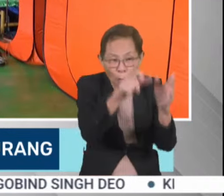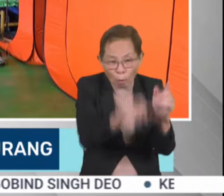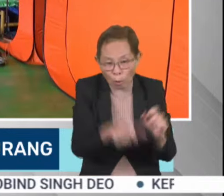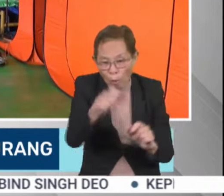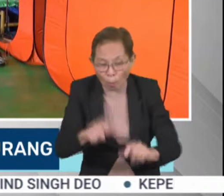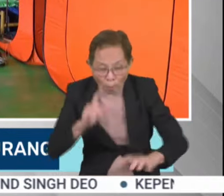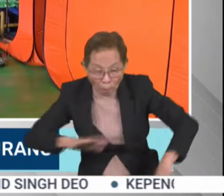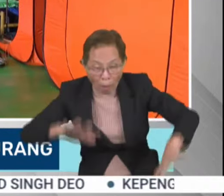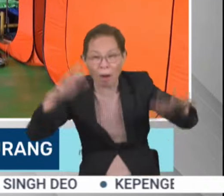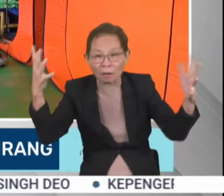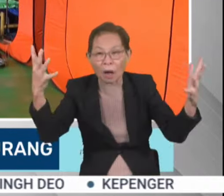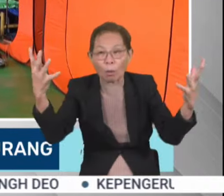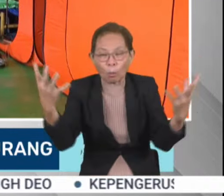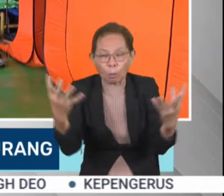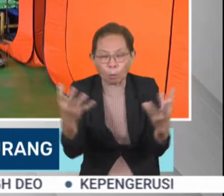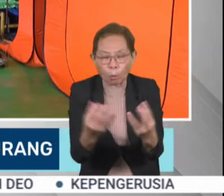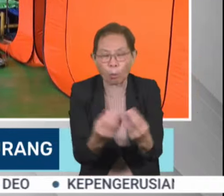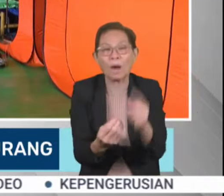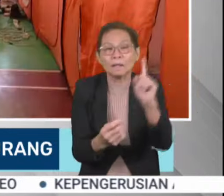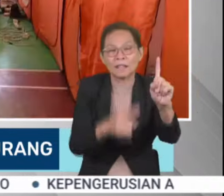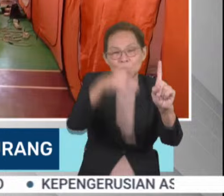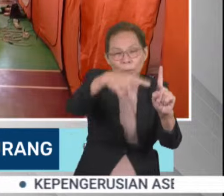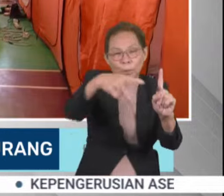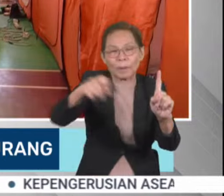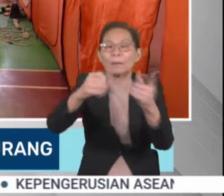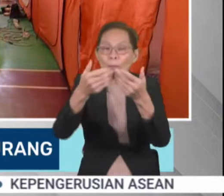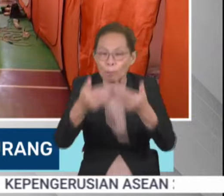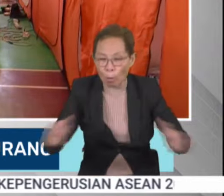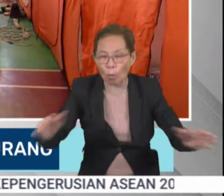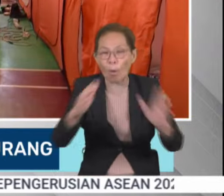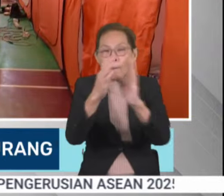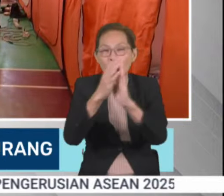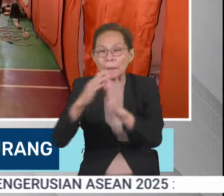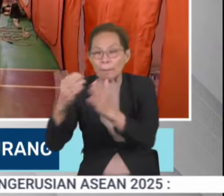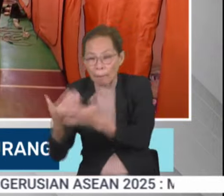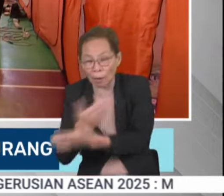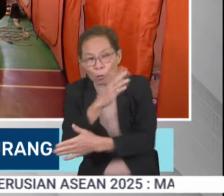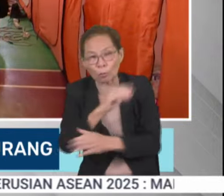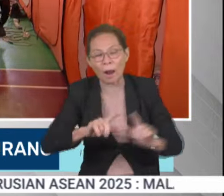terjejas semakin berkurang. Hanya satu BPS masih beroperasi di daerah Bandar Baru